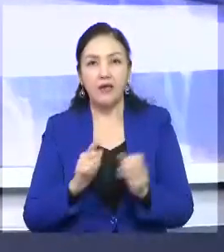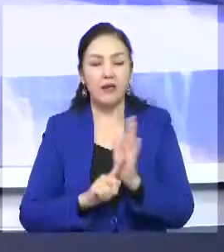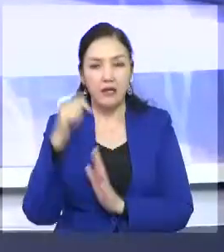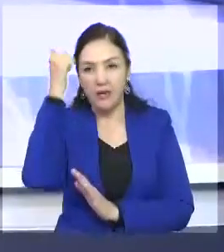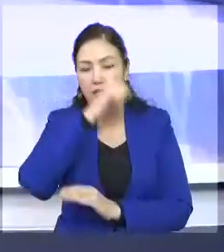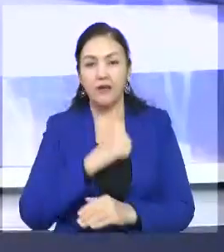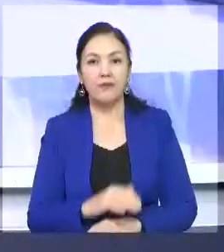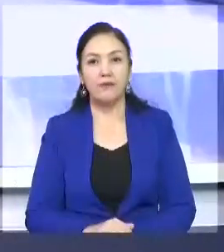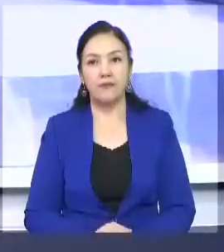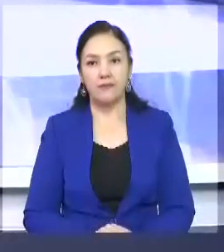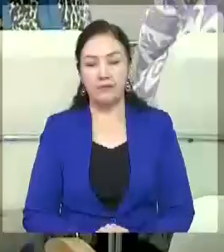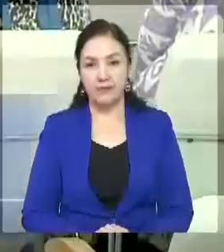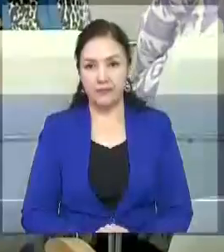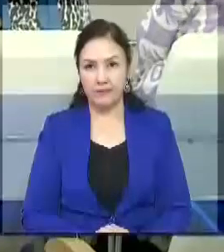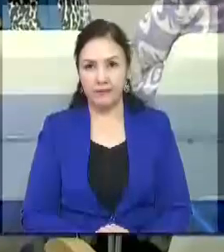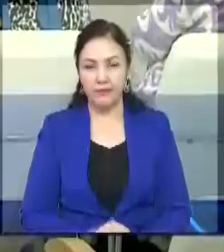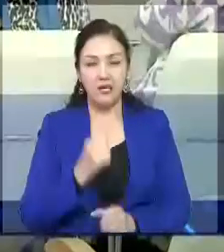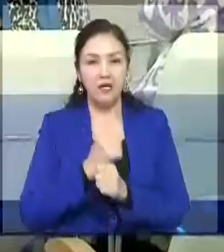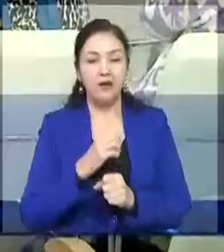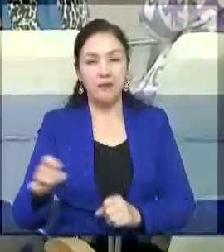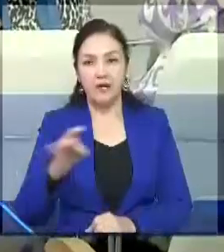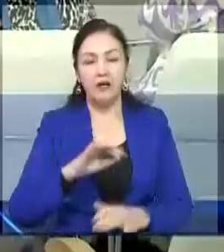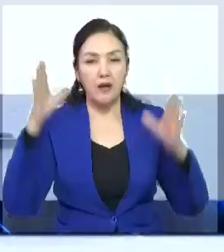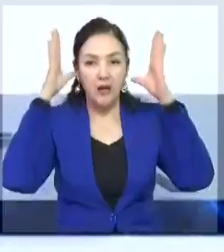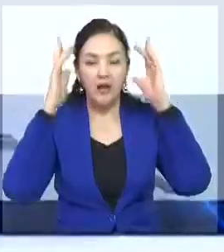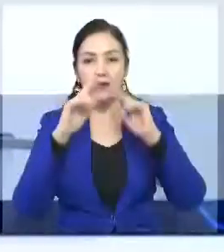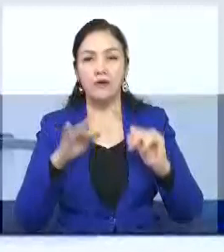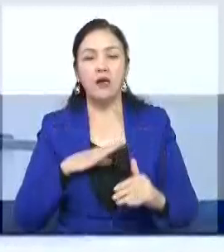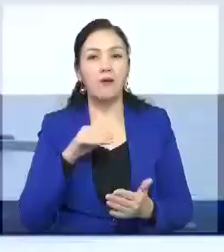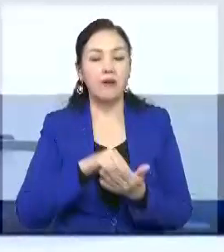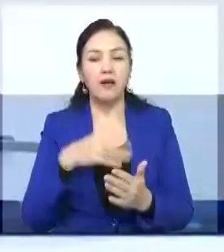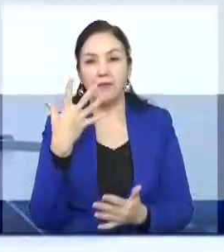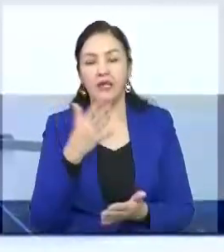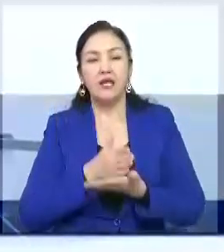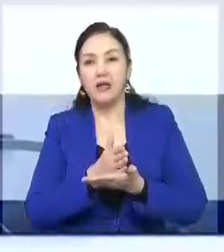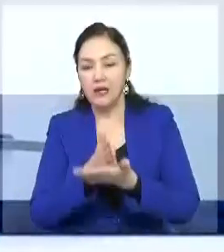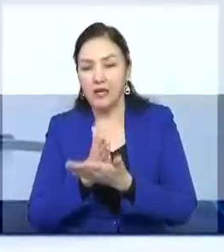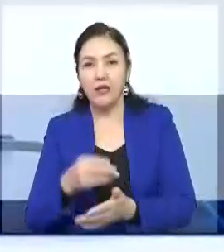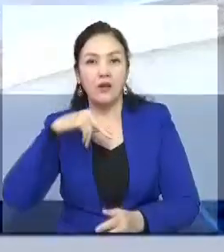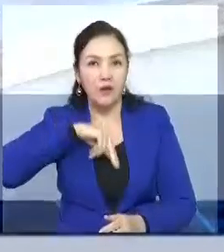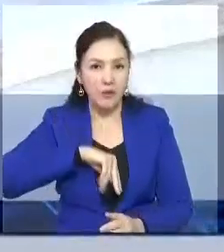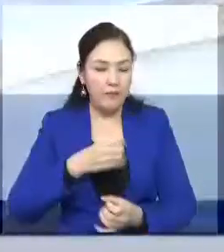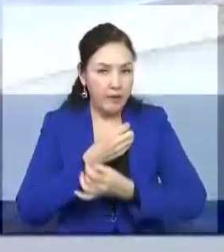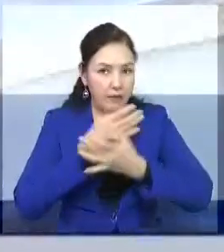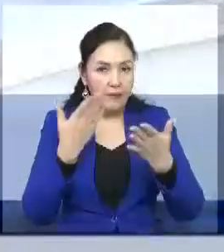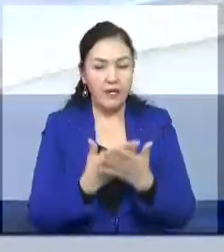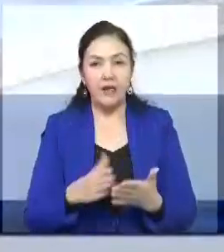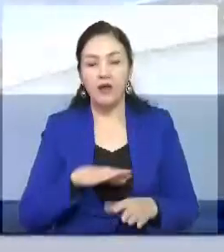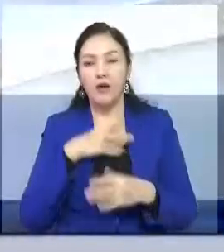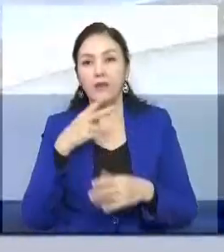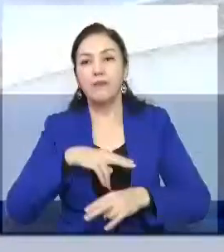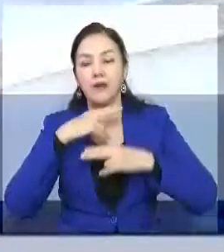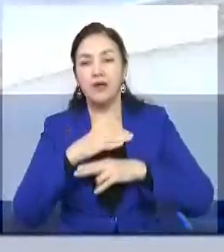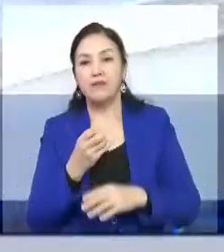года работе работа районных мечети оценивалась по пяти направлениям помимо духовного просвещения населения уделили